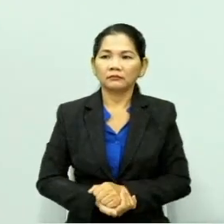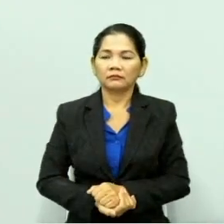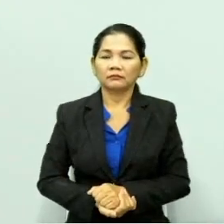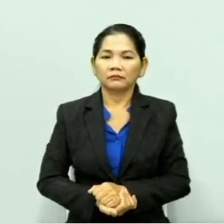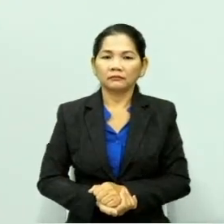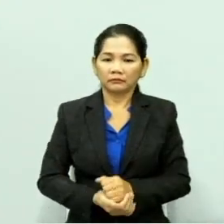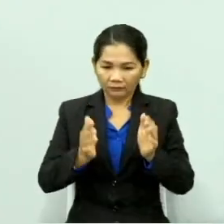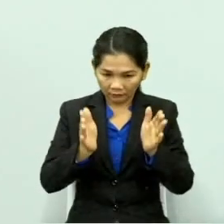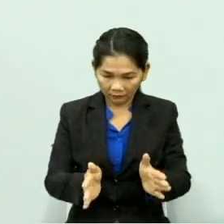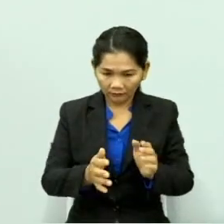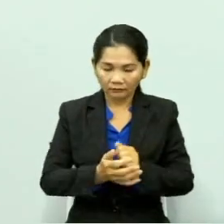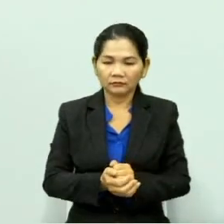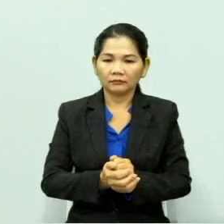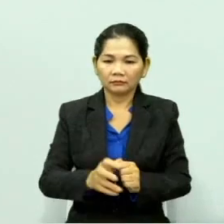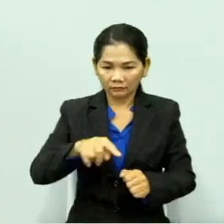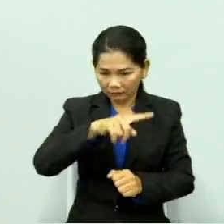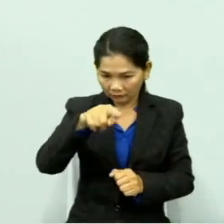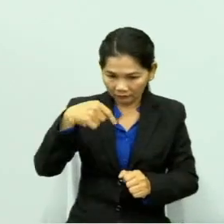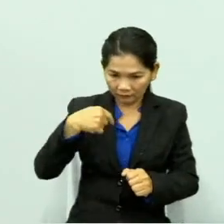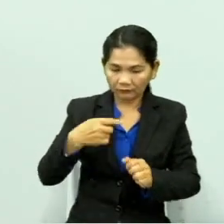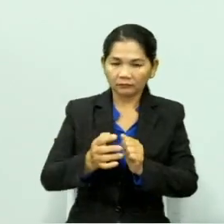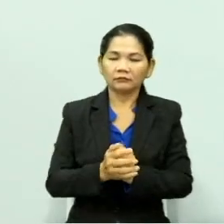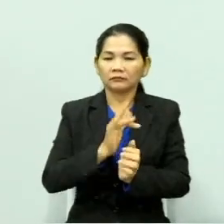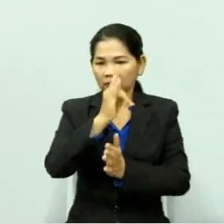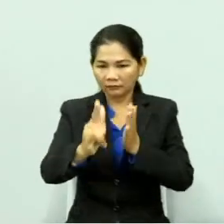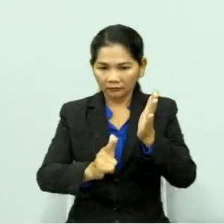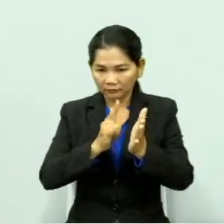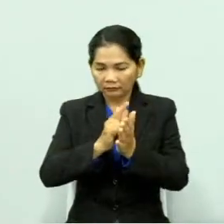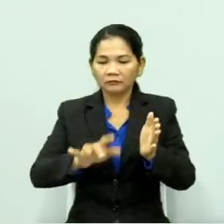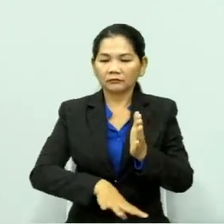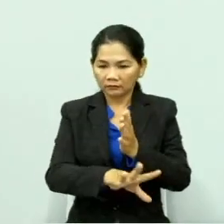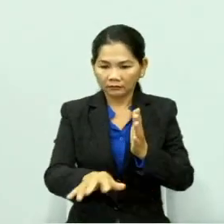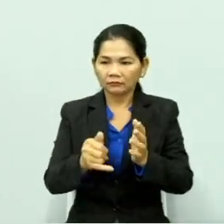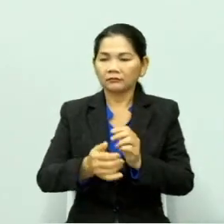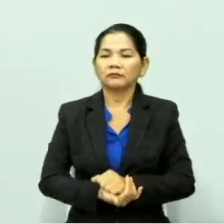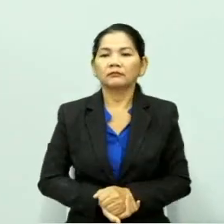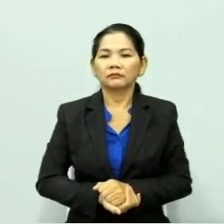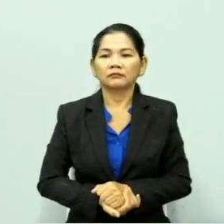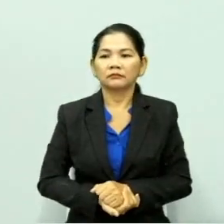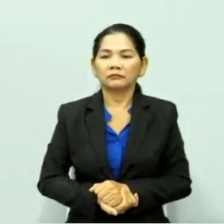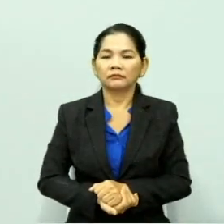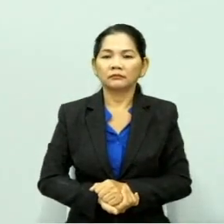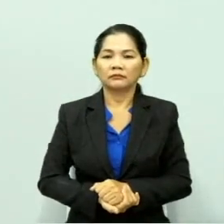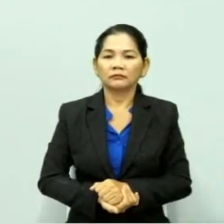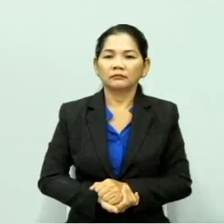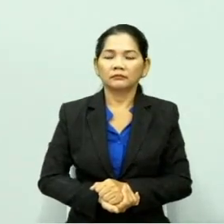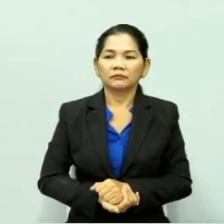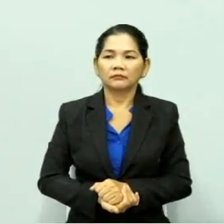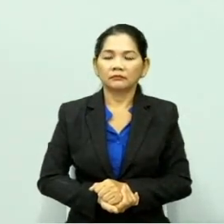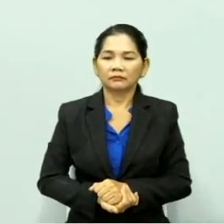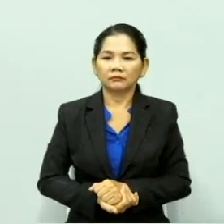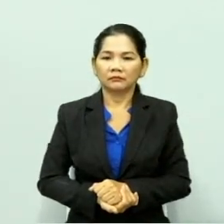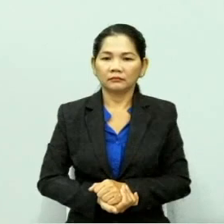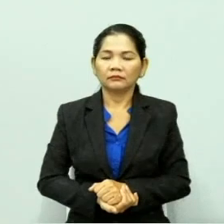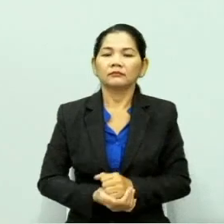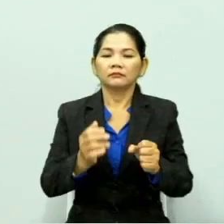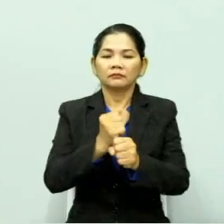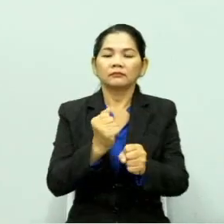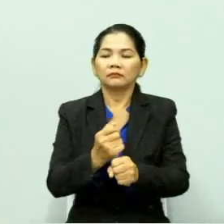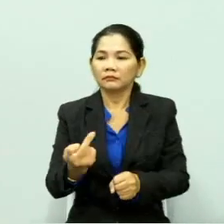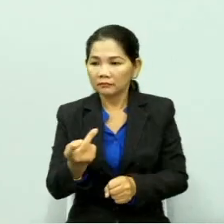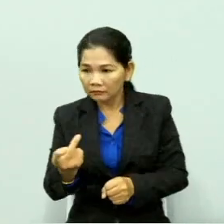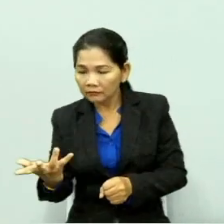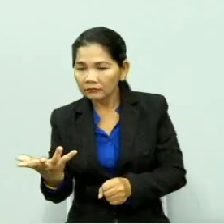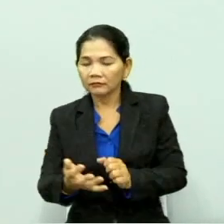khổ chà con tặng ạc nê nâng bà chia chún chà Campuchia tặng ạc nè con á bà chia chún khám ai tặng ạc chà ta trời thuộc đùm đếch